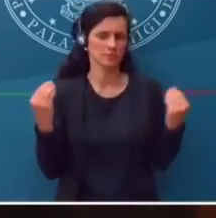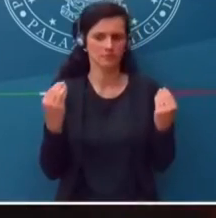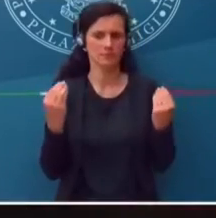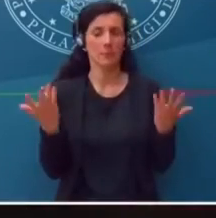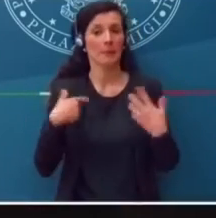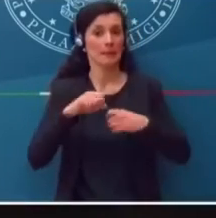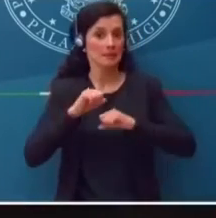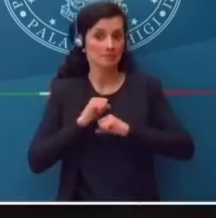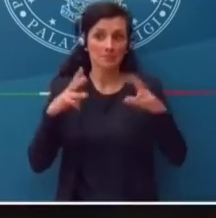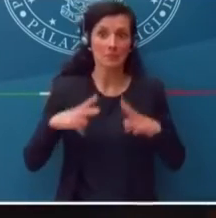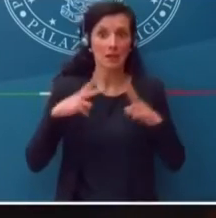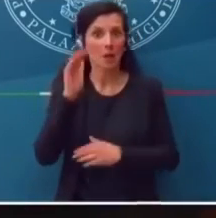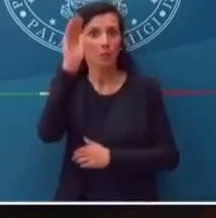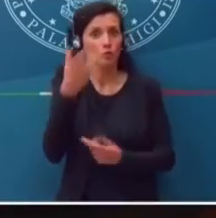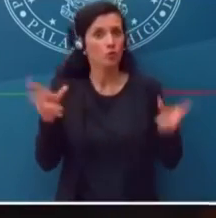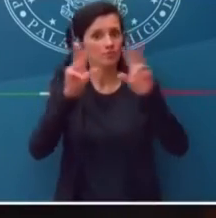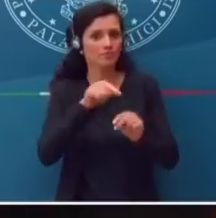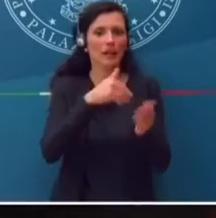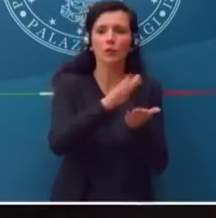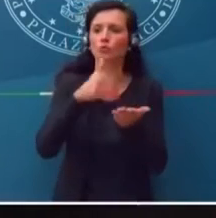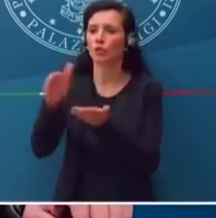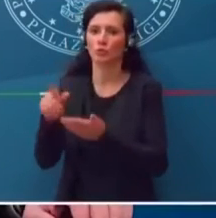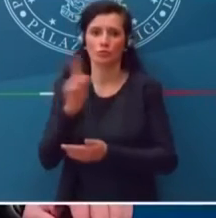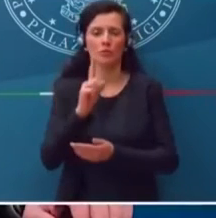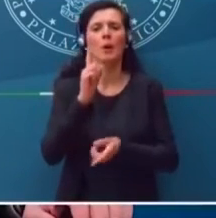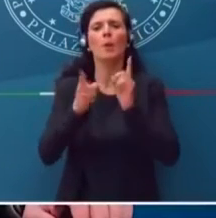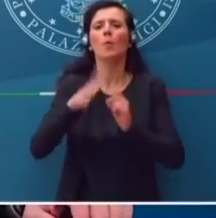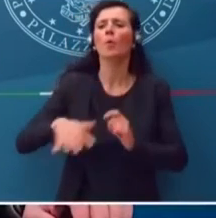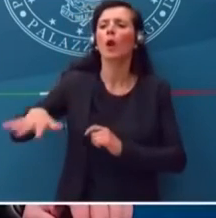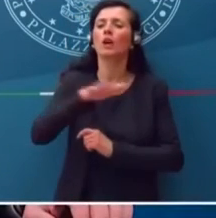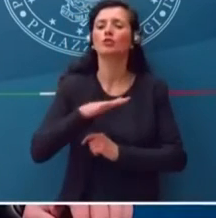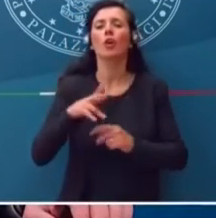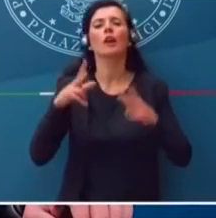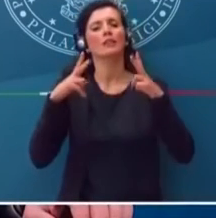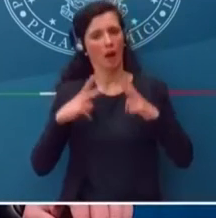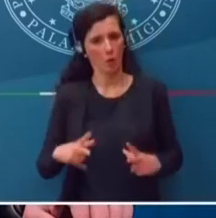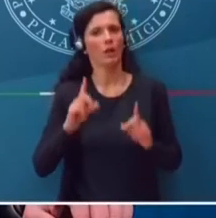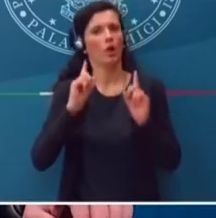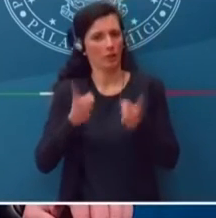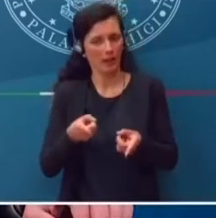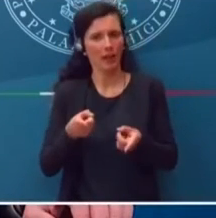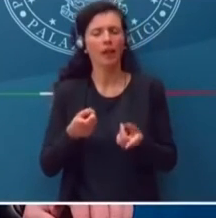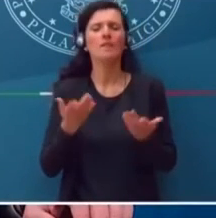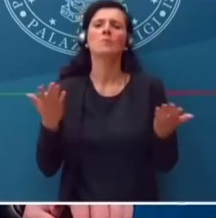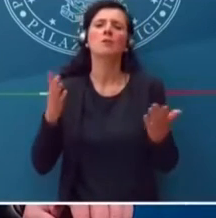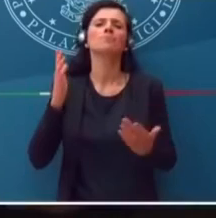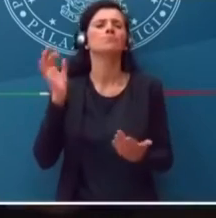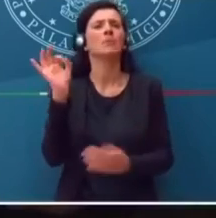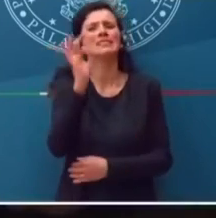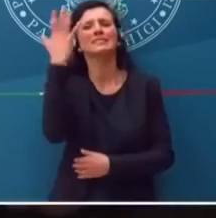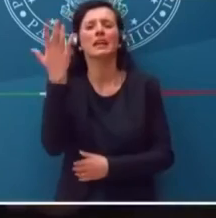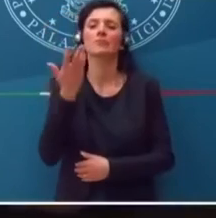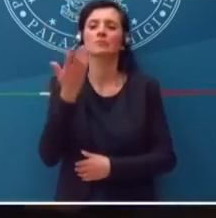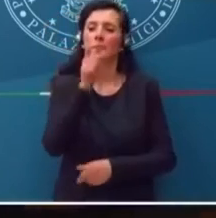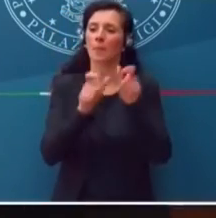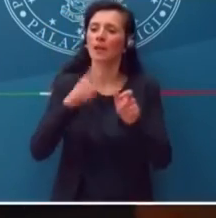confidiamo che non sia così in futuro, che la popolazione si possa tranquillizzare. Ma se rimarrà, come dire, una sfiducia nei